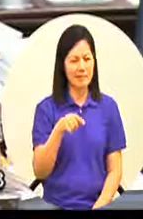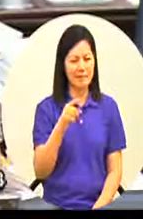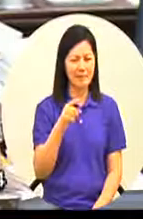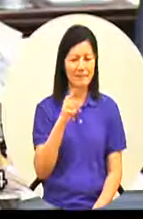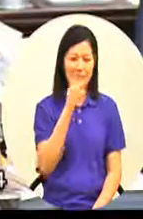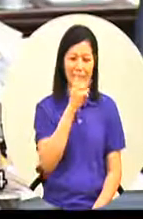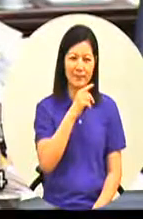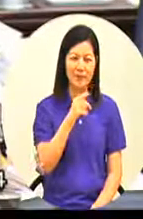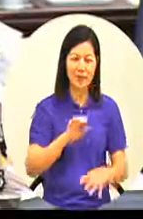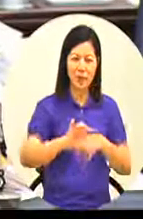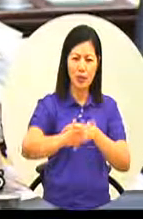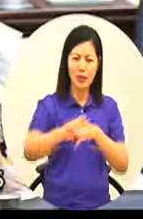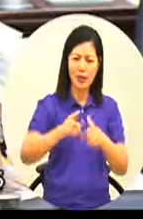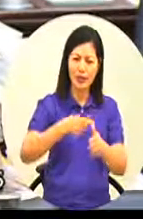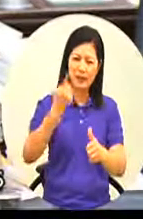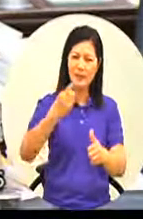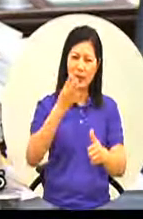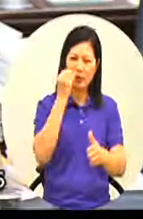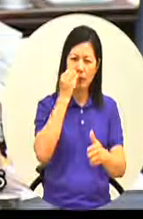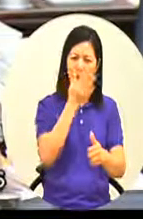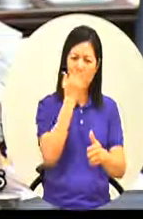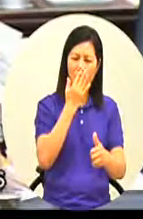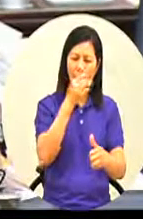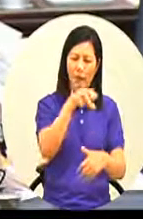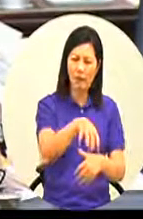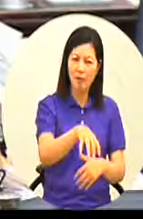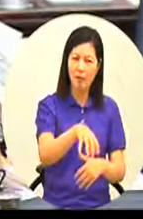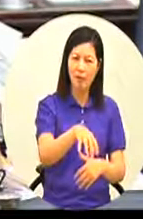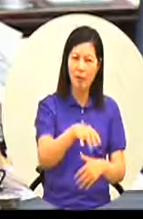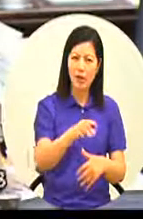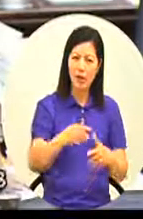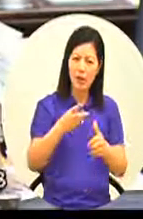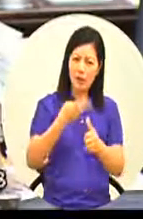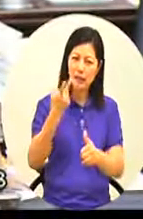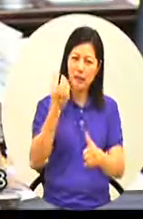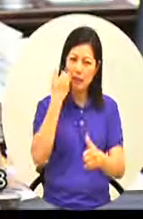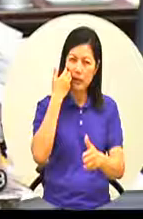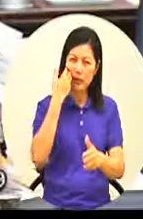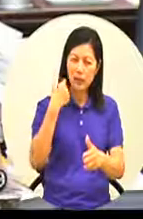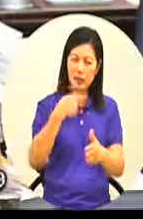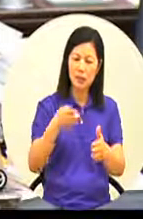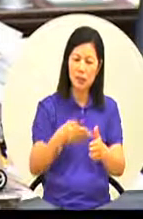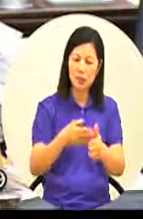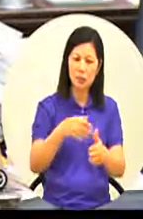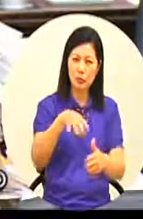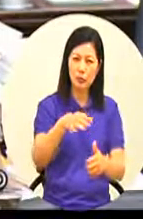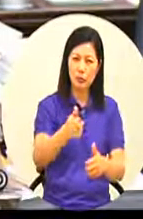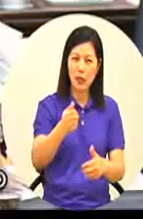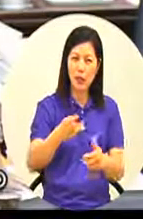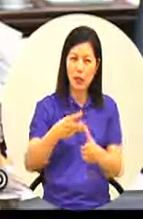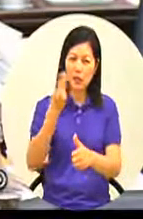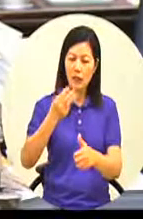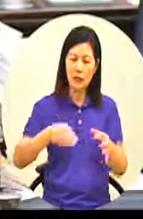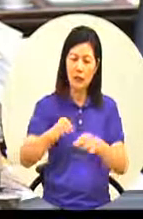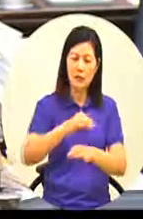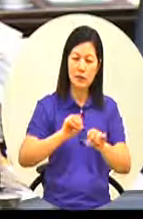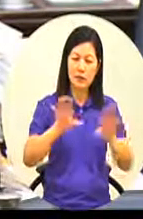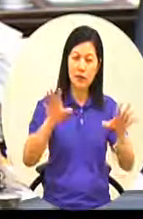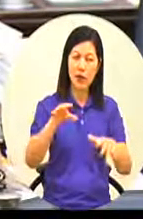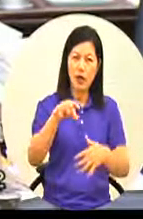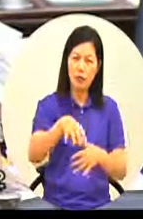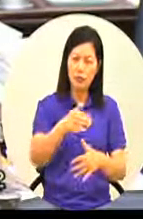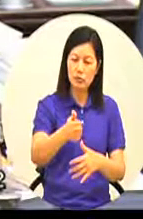出国第一名的是观光局，我想这没有人会意外。那出国第二名的居然是教育局局长，那第三名是金发局局长，